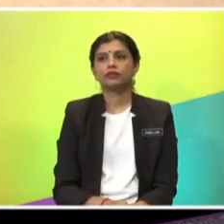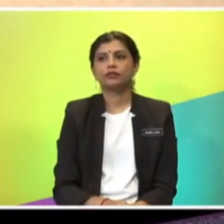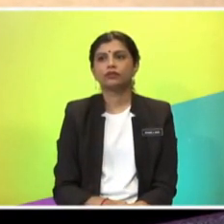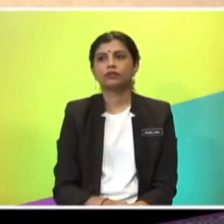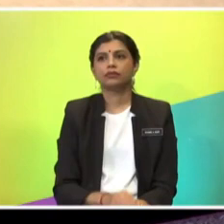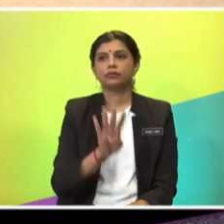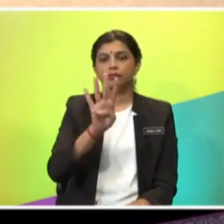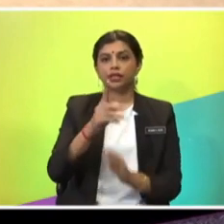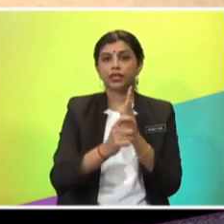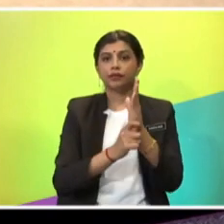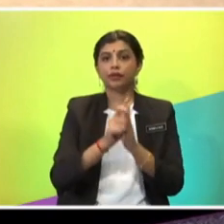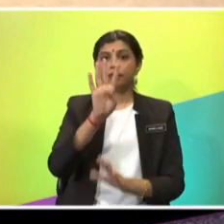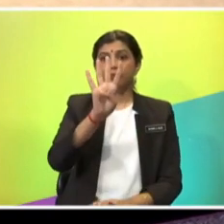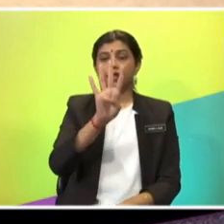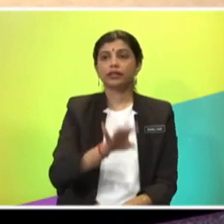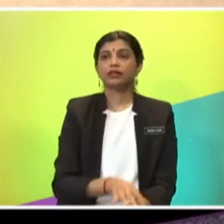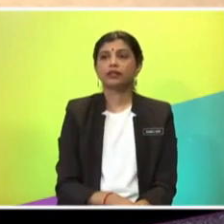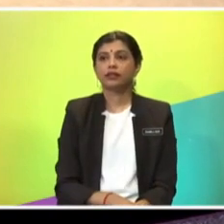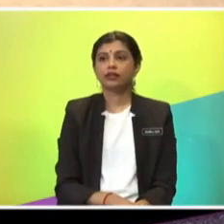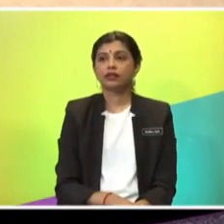Okey, 4 tambah 4.